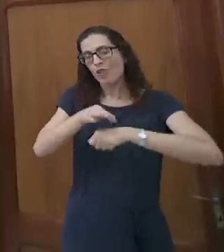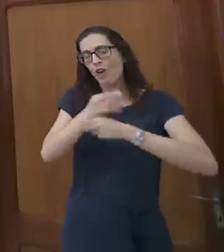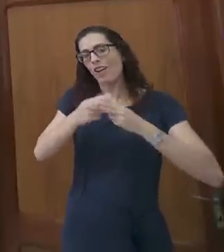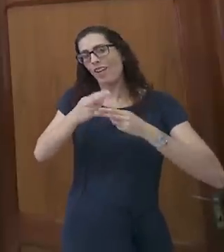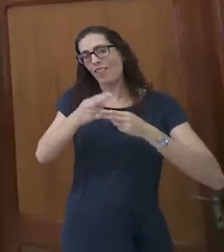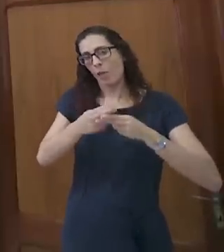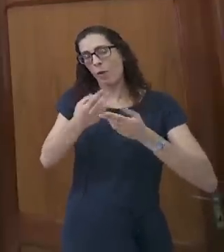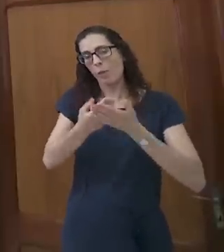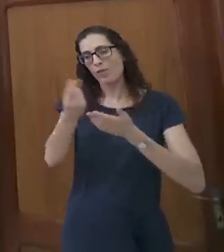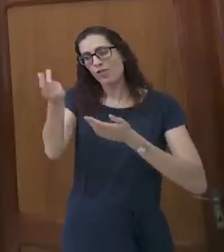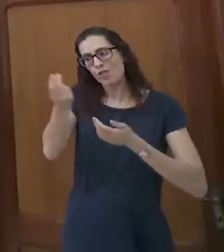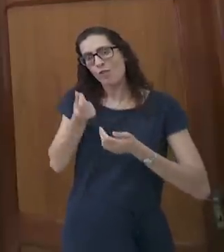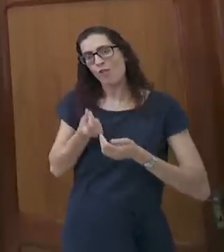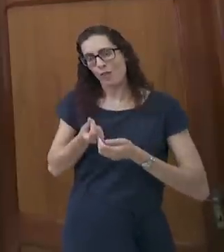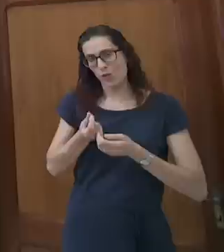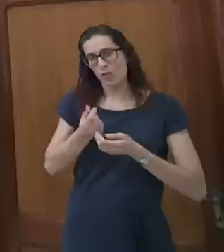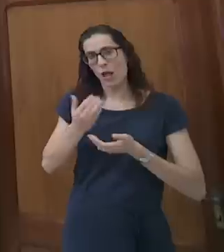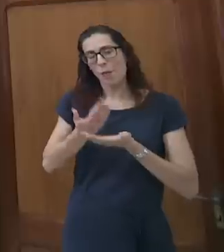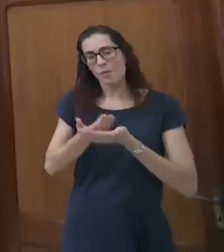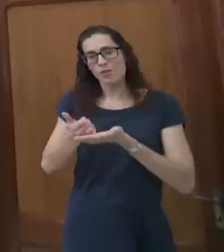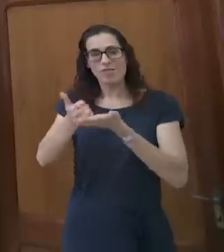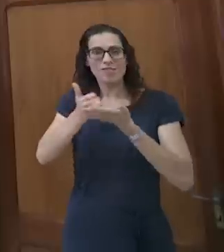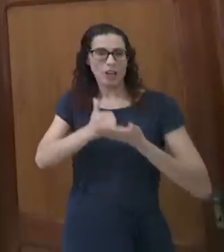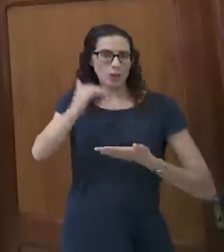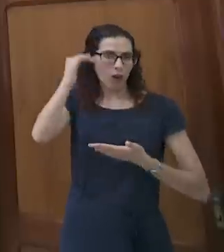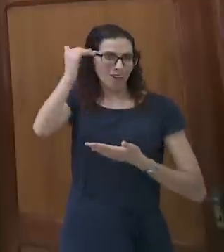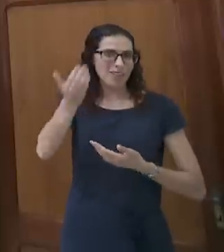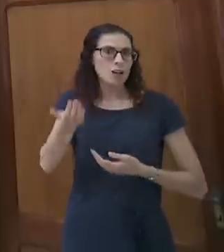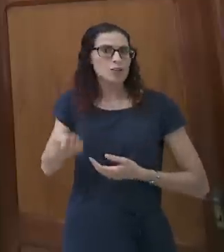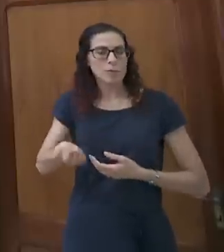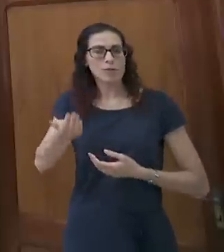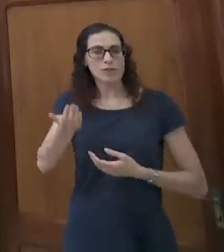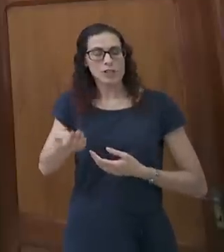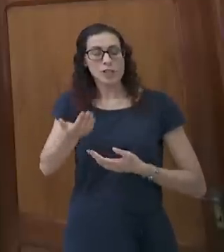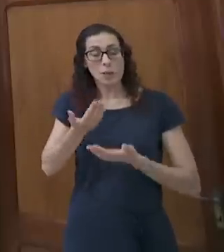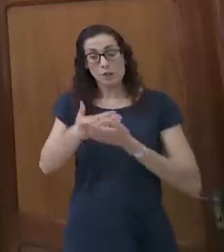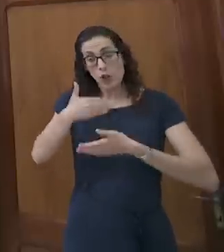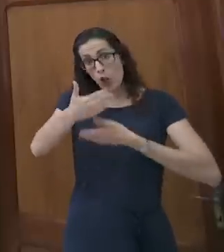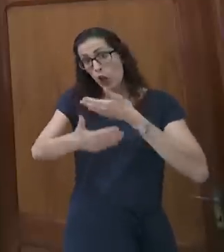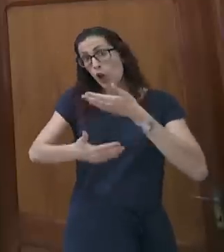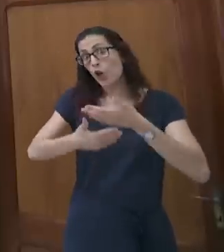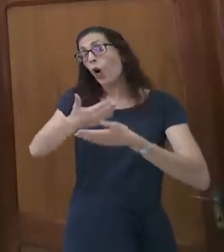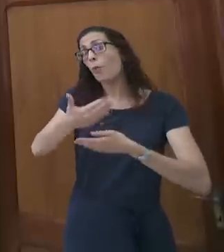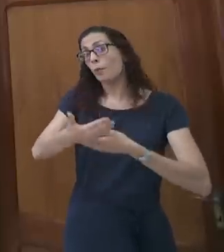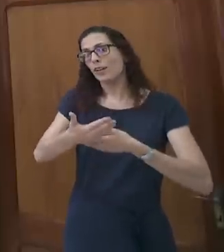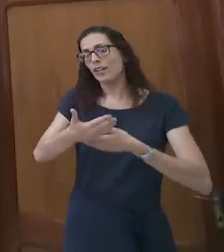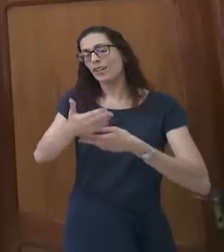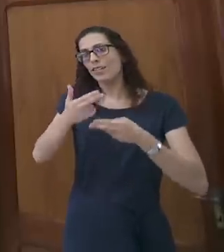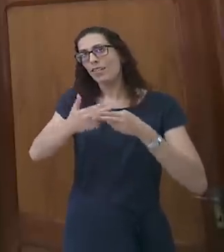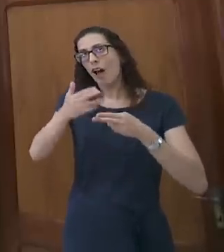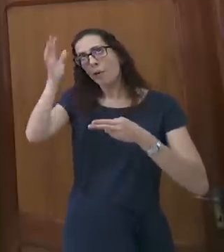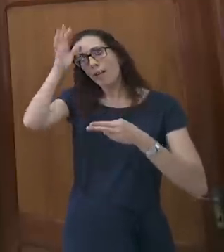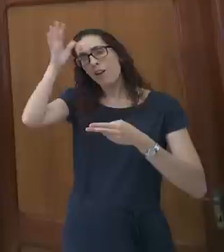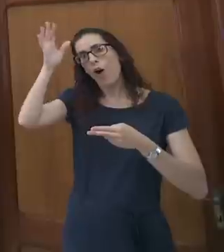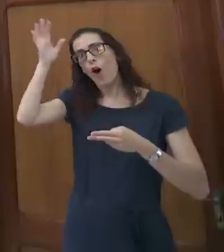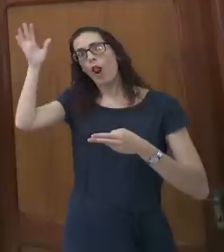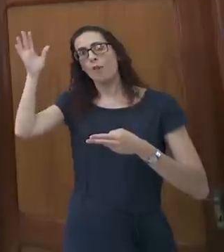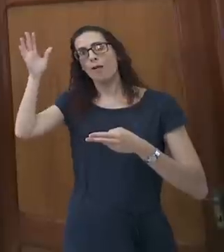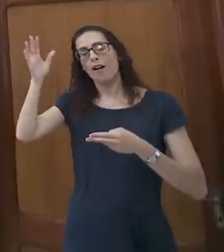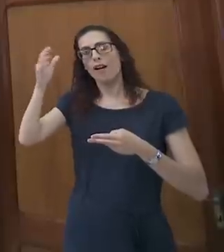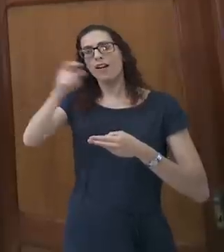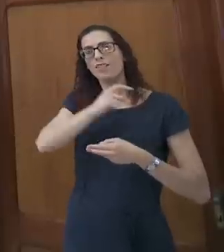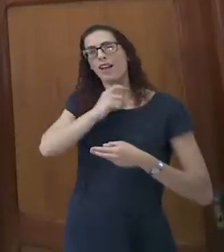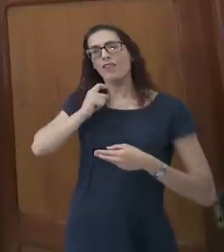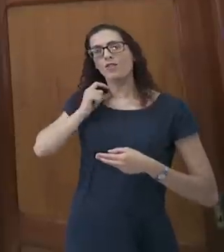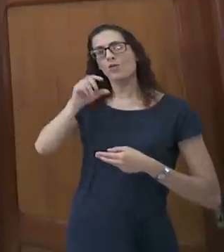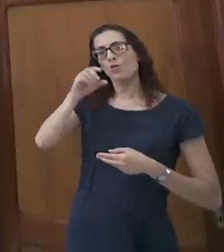niġbru il-flus kif diġà smajna għal din id-dar biex kompli tirrealizza l-ħolma li kellu Dun Mikiel iktar minn 50